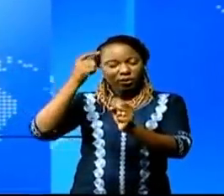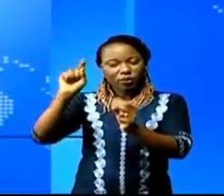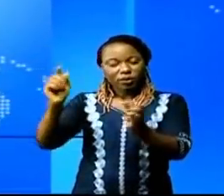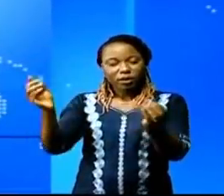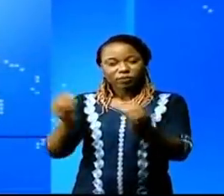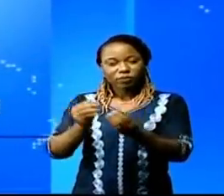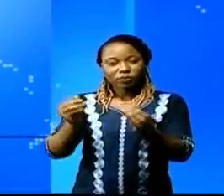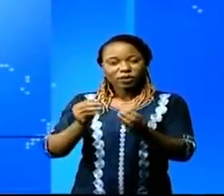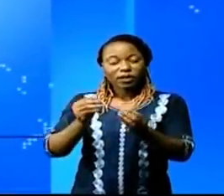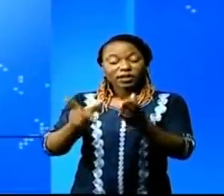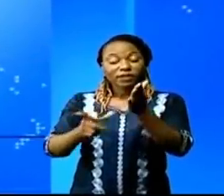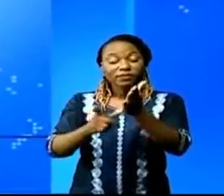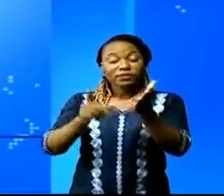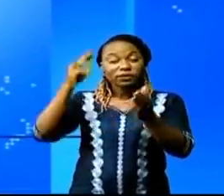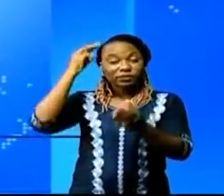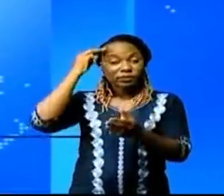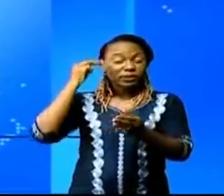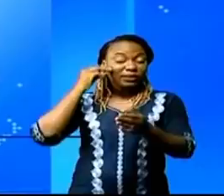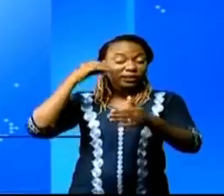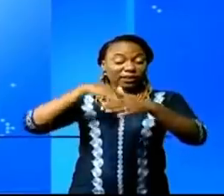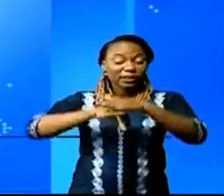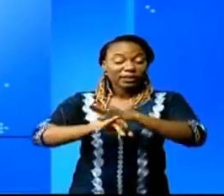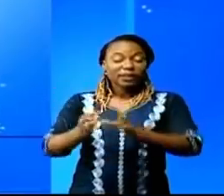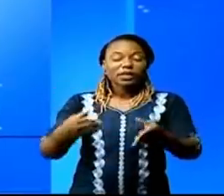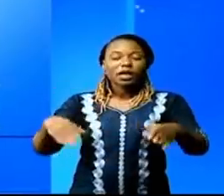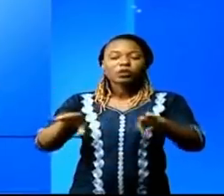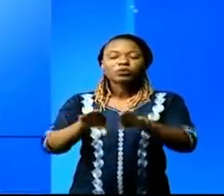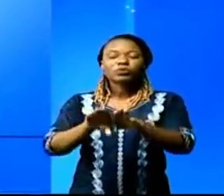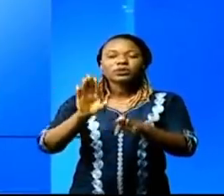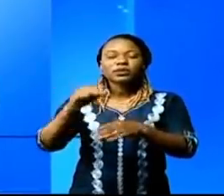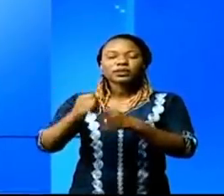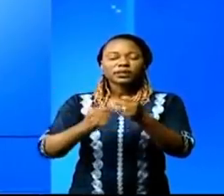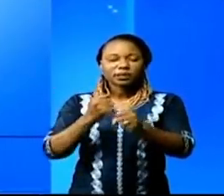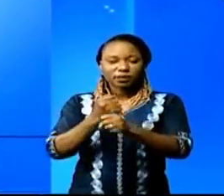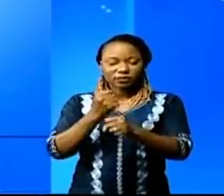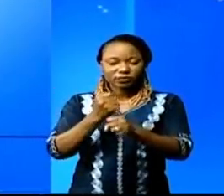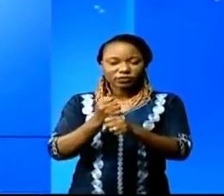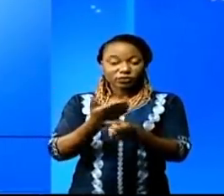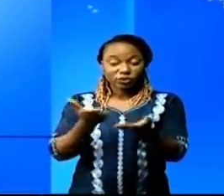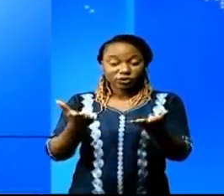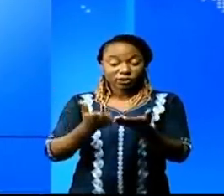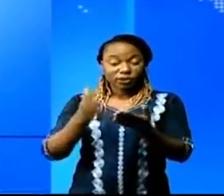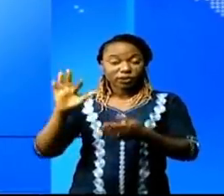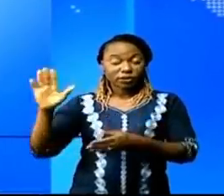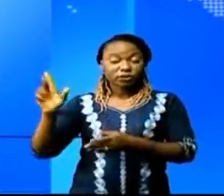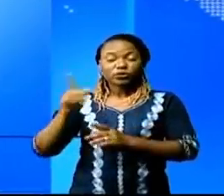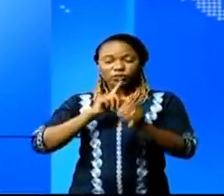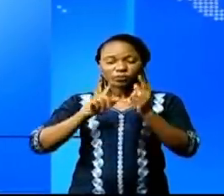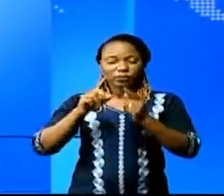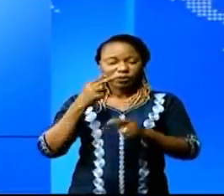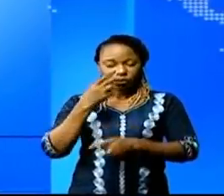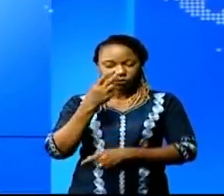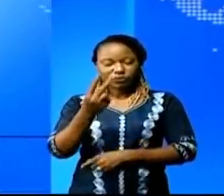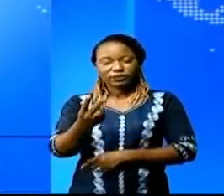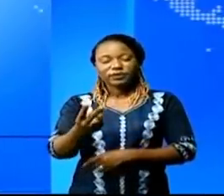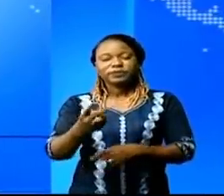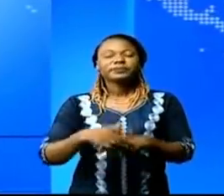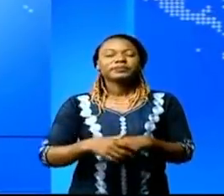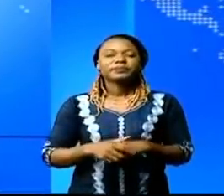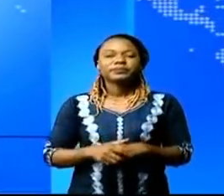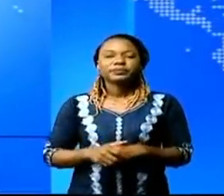le vice-ministre de l'Intérieur qui a clôturé ce travaux à Kinshasa, comme nous fait dire Edith Chala et Patrick